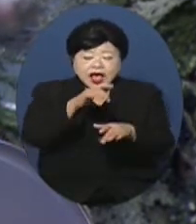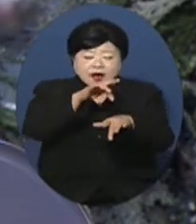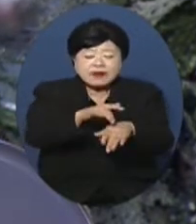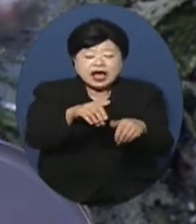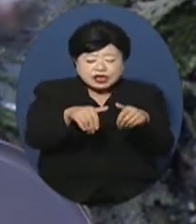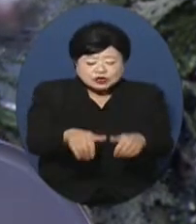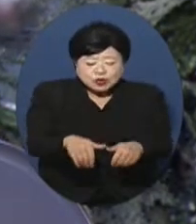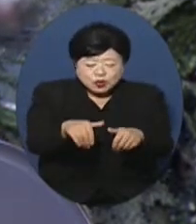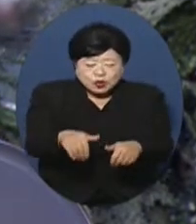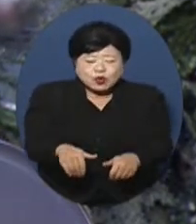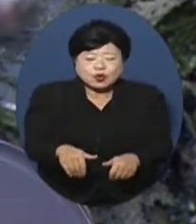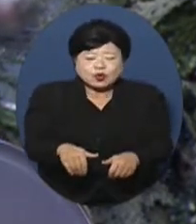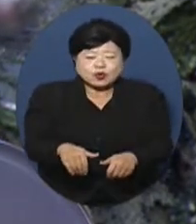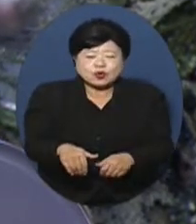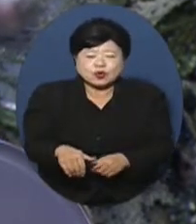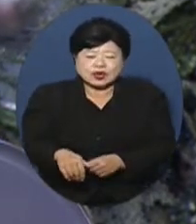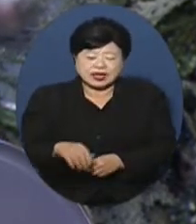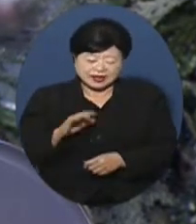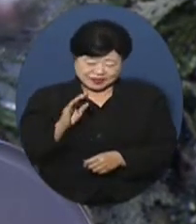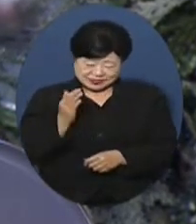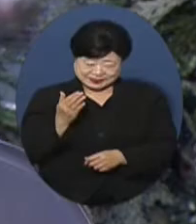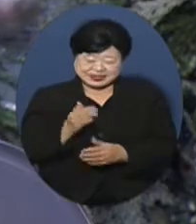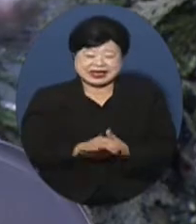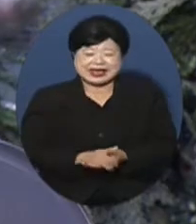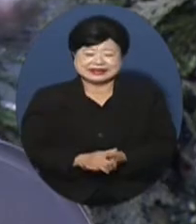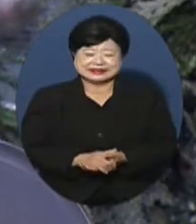종을 전락하고 말았습니다